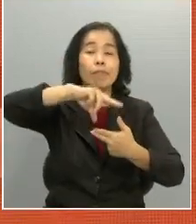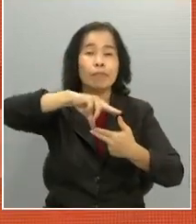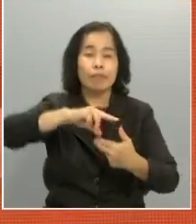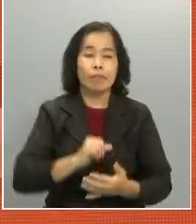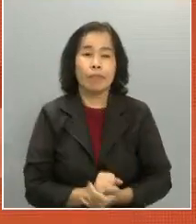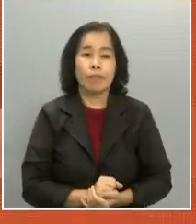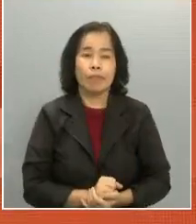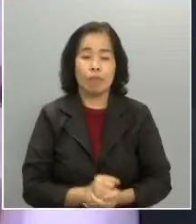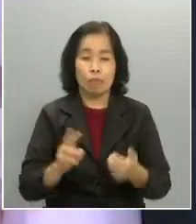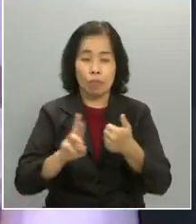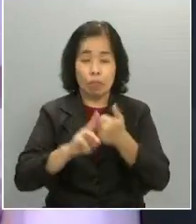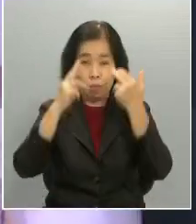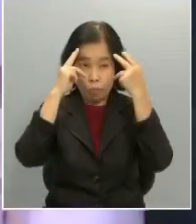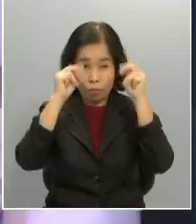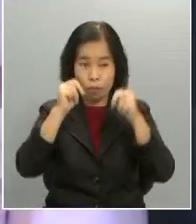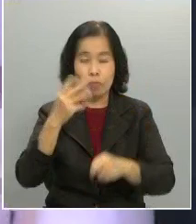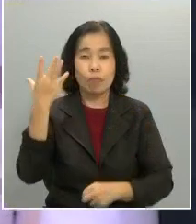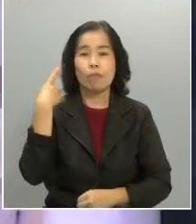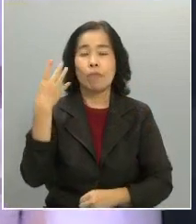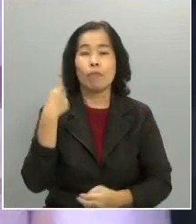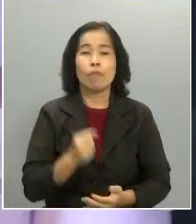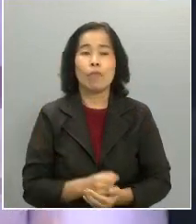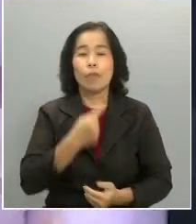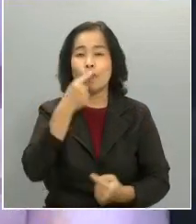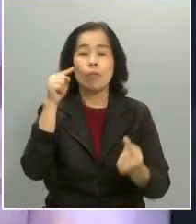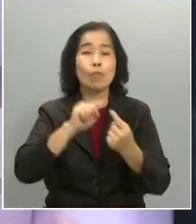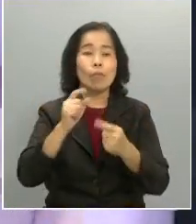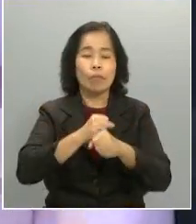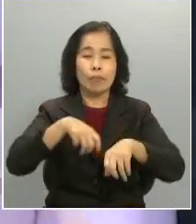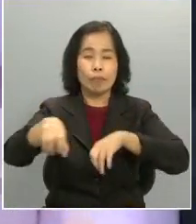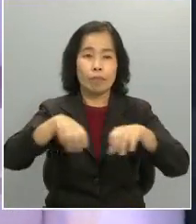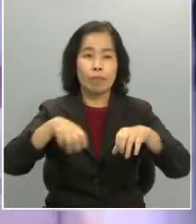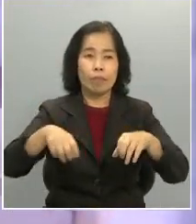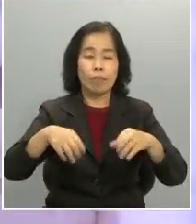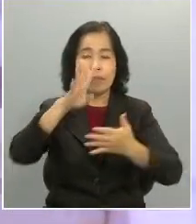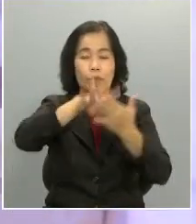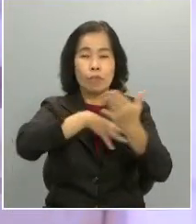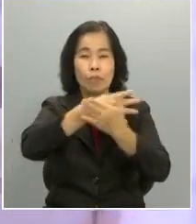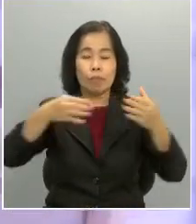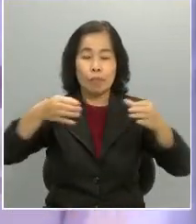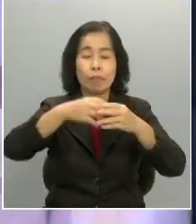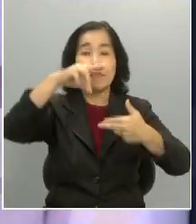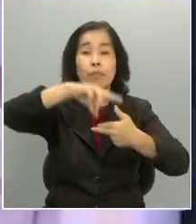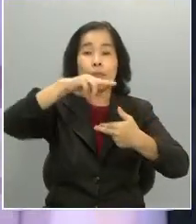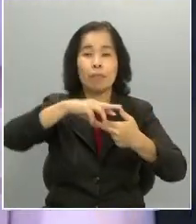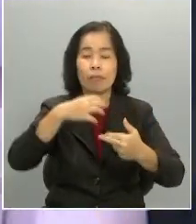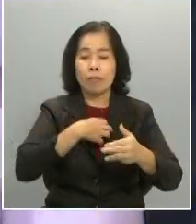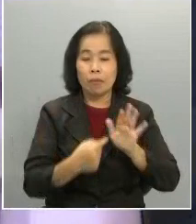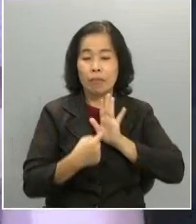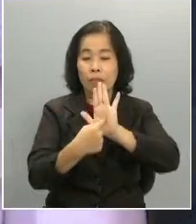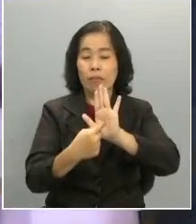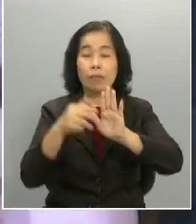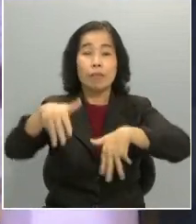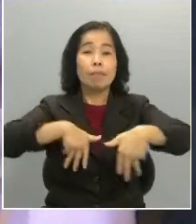รองนายกตรีเมื่อวานนี้พูดถึงการขับเคลื่อนนโยบายพลังประชารัฐที่จะนำเสนอประชาชนในการเลือกตั้งแนว